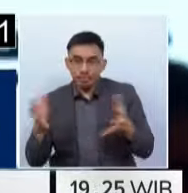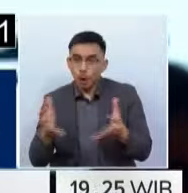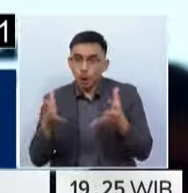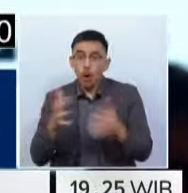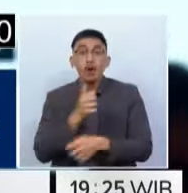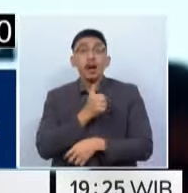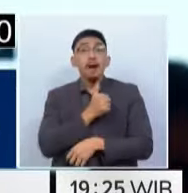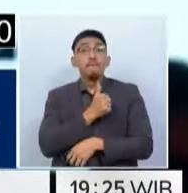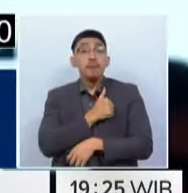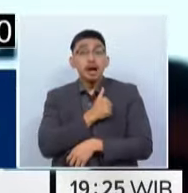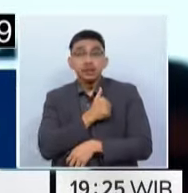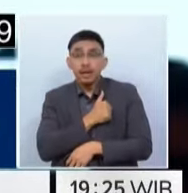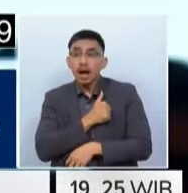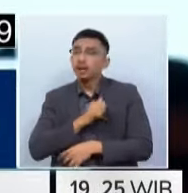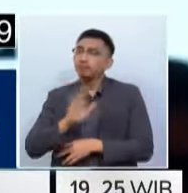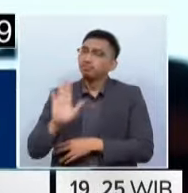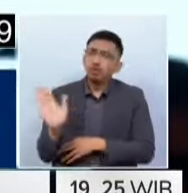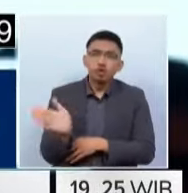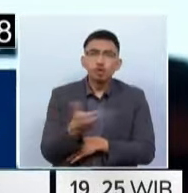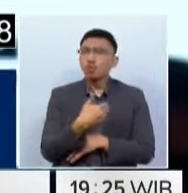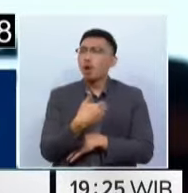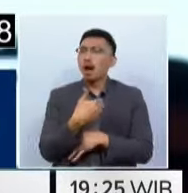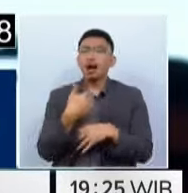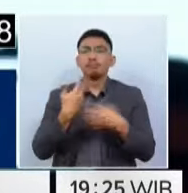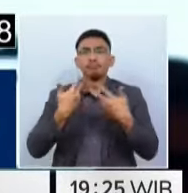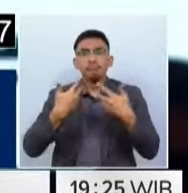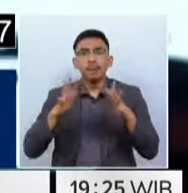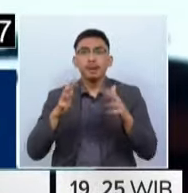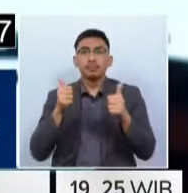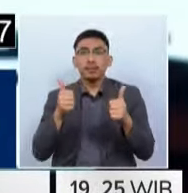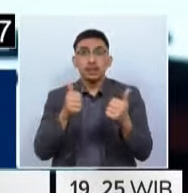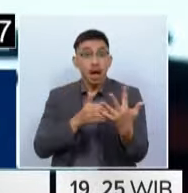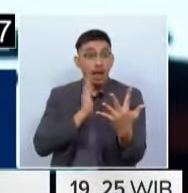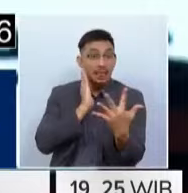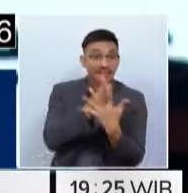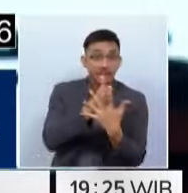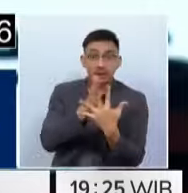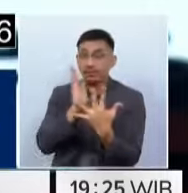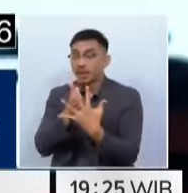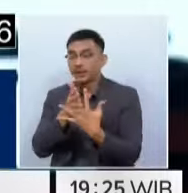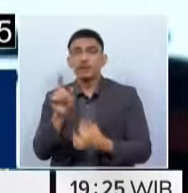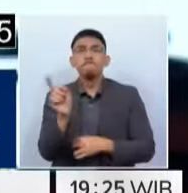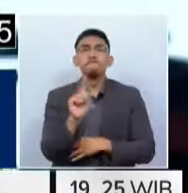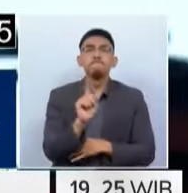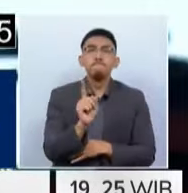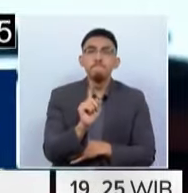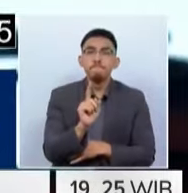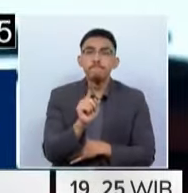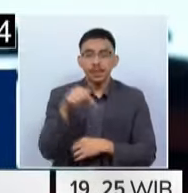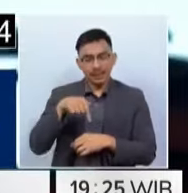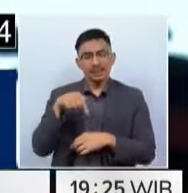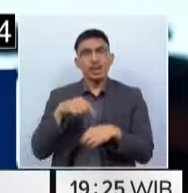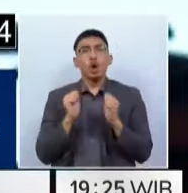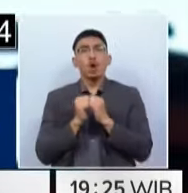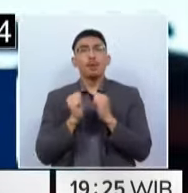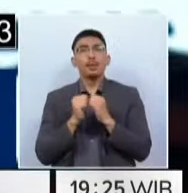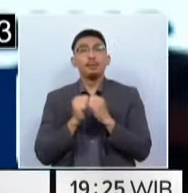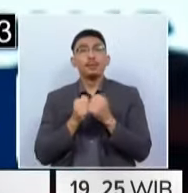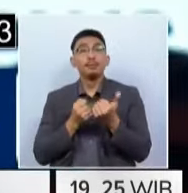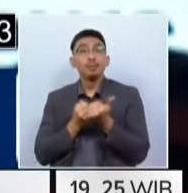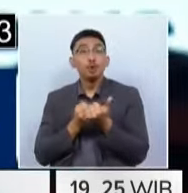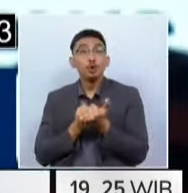tanpa boleh mengintervensi satu dengan yang lain Dan inilah komitmen kita pada kemerdekaan Palestina yang kita dukung